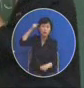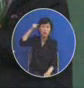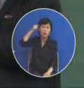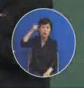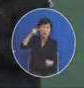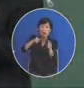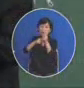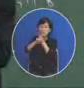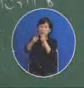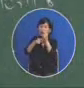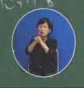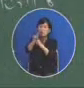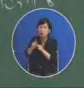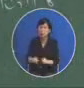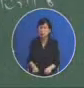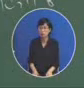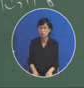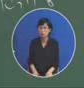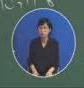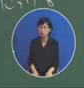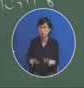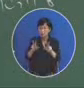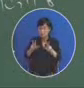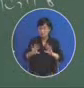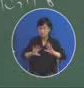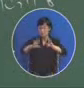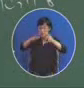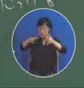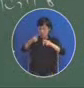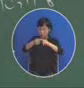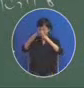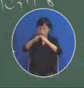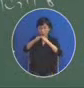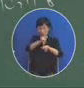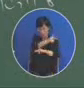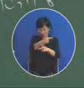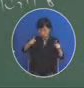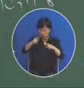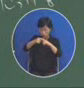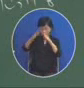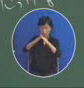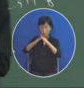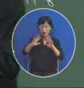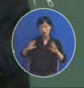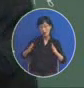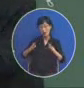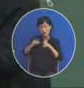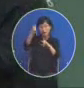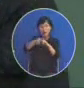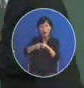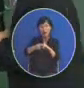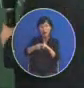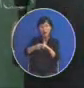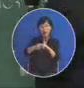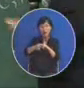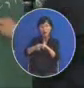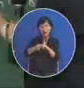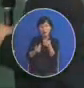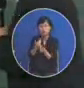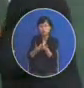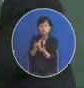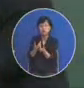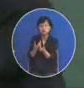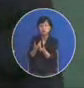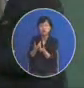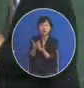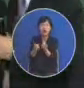꼭 기억해야 됩니다. 왜 세계 교회가 성전 짓다가 시험 들까요? You must remember this. Why are churches across the world falling into trials while